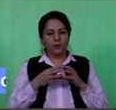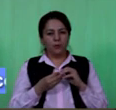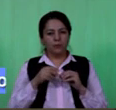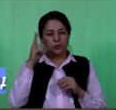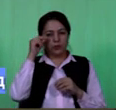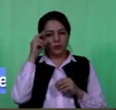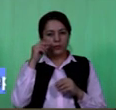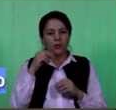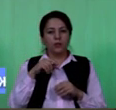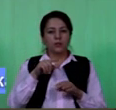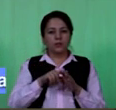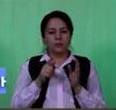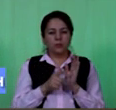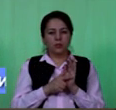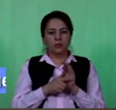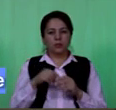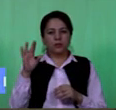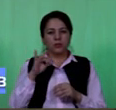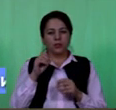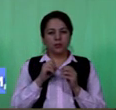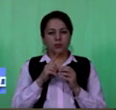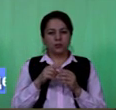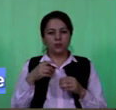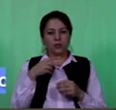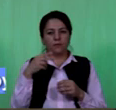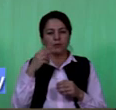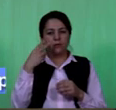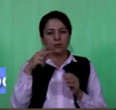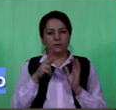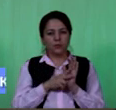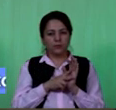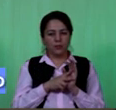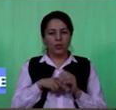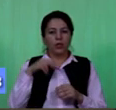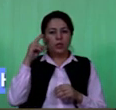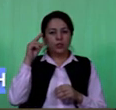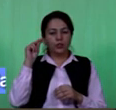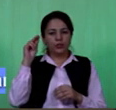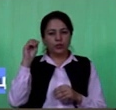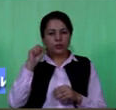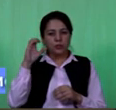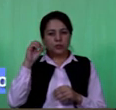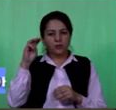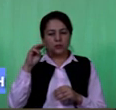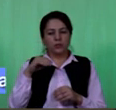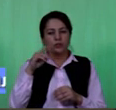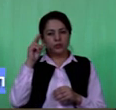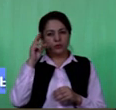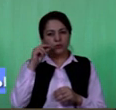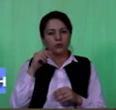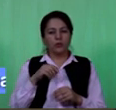17 11 равна 28 частное чисел 28 4 равно 7